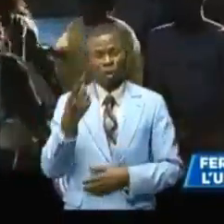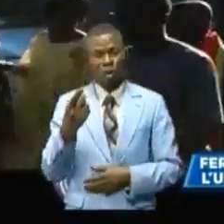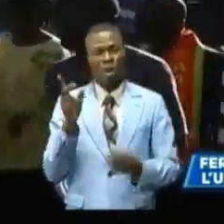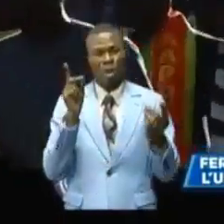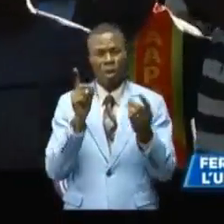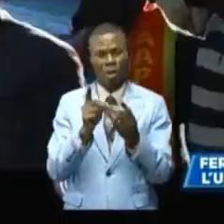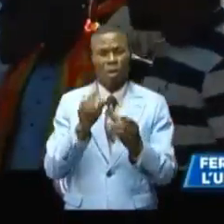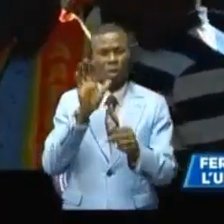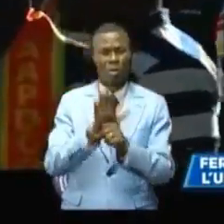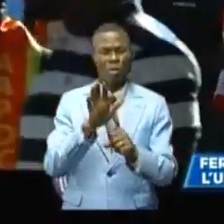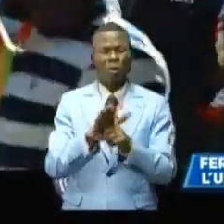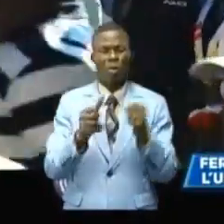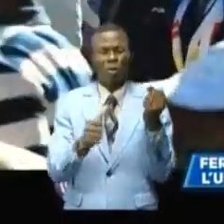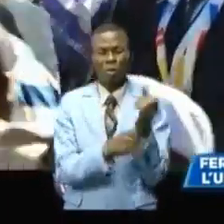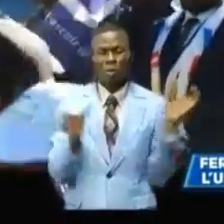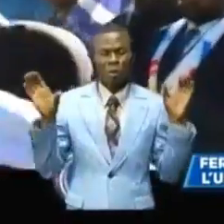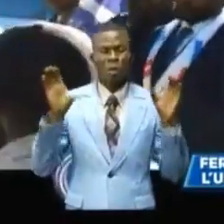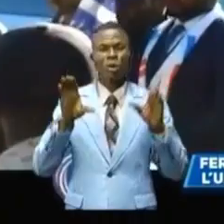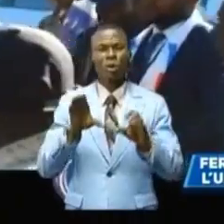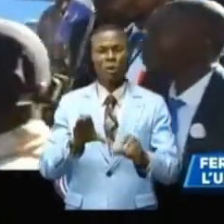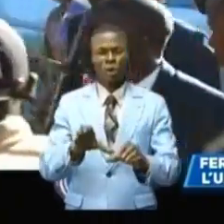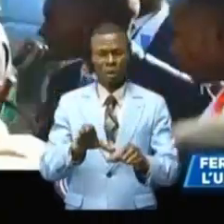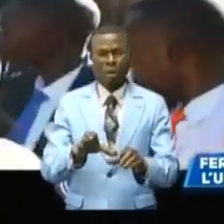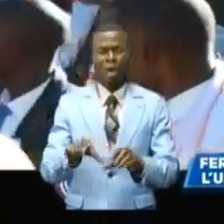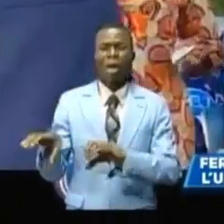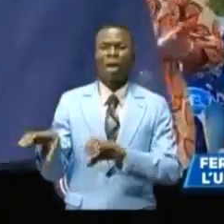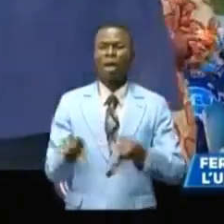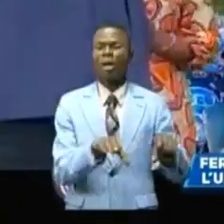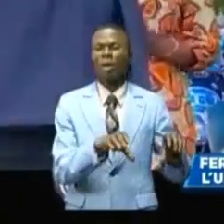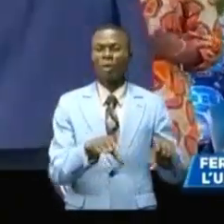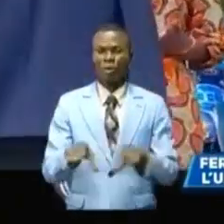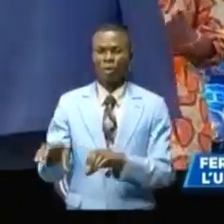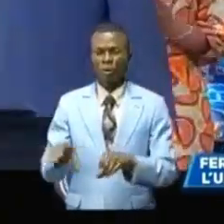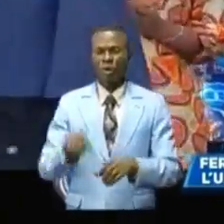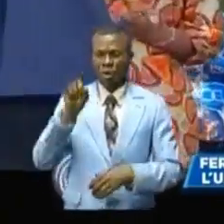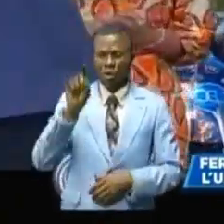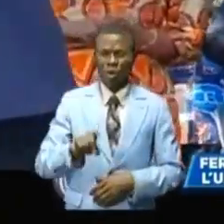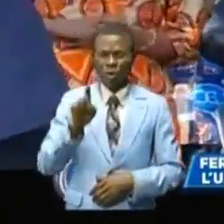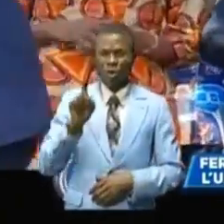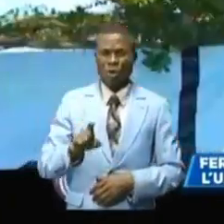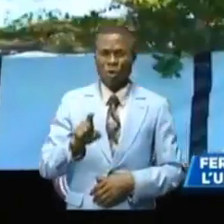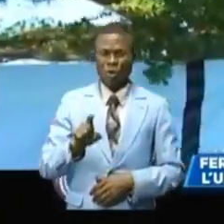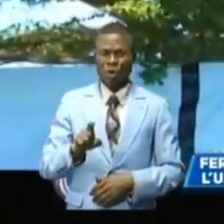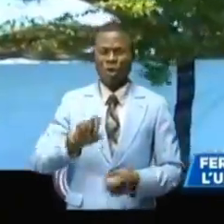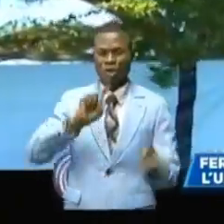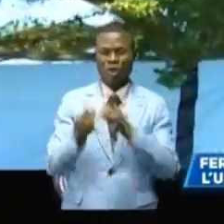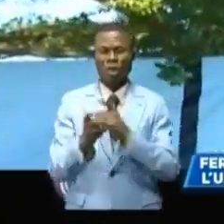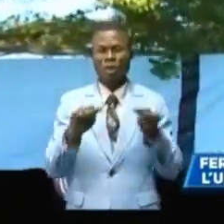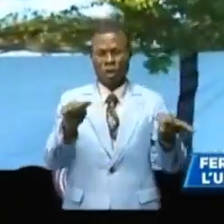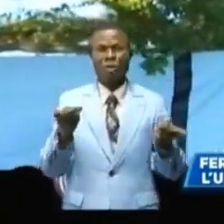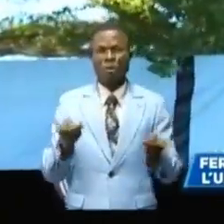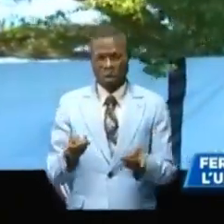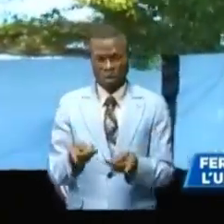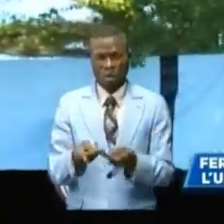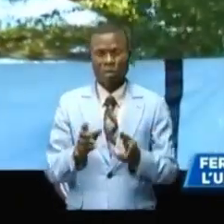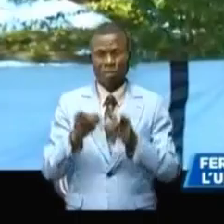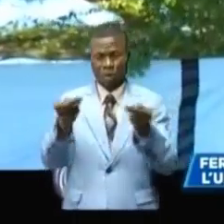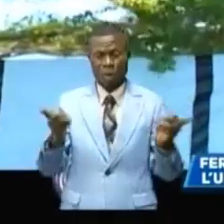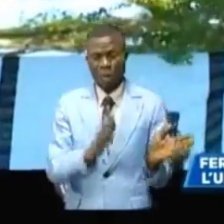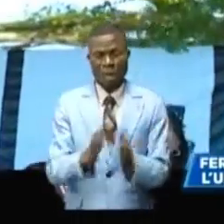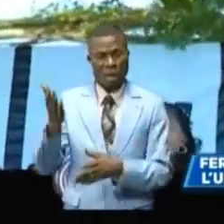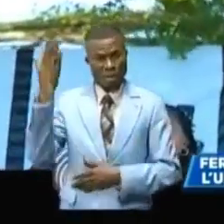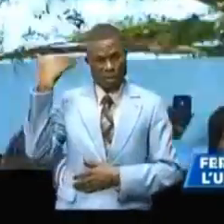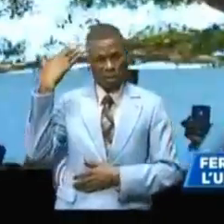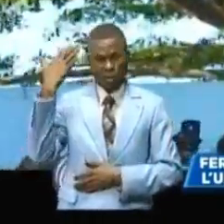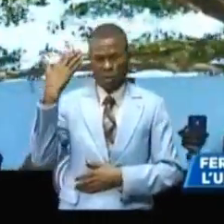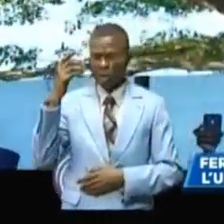cette forte mobilisation. La manifestation est obligée à se délocaliser. Le lieu prévu